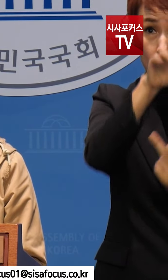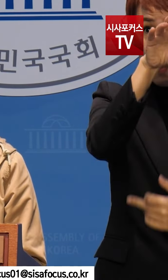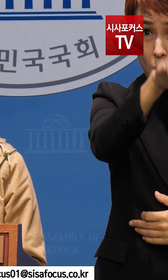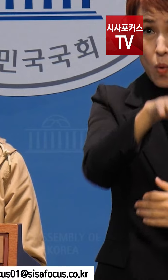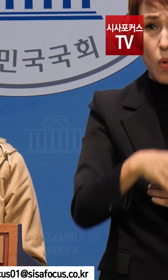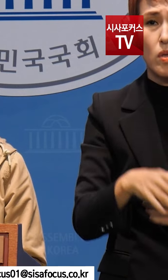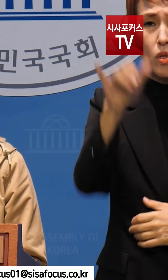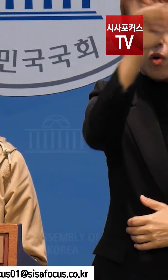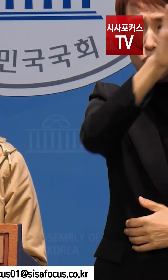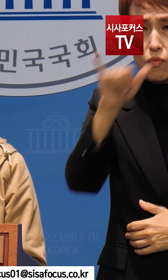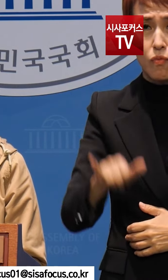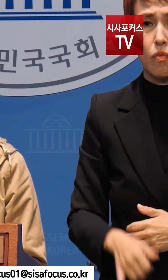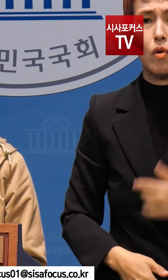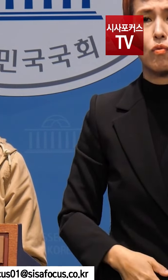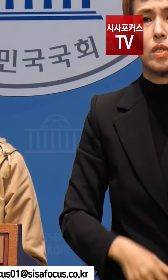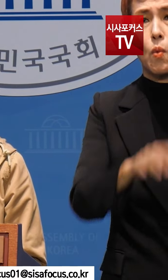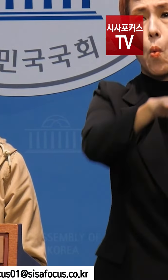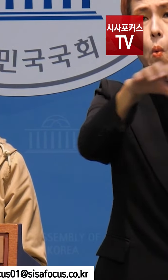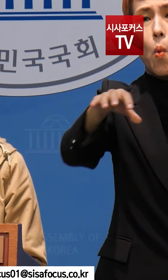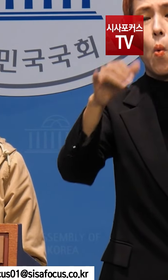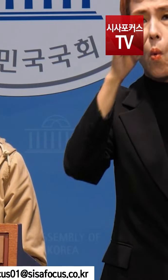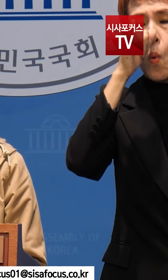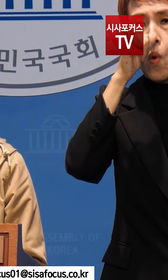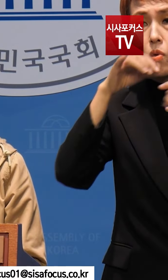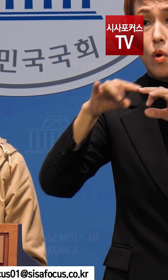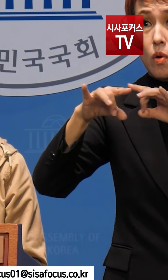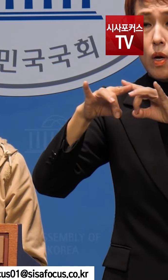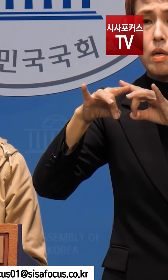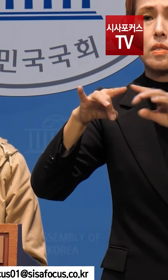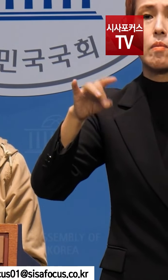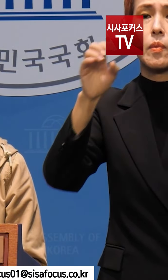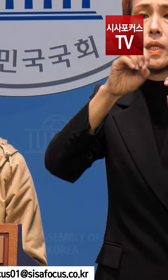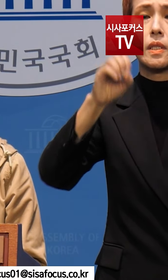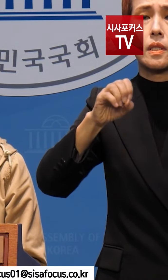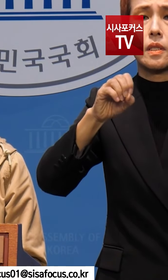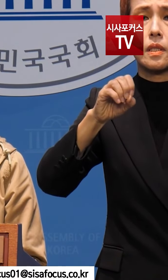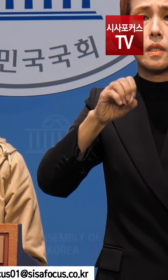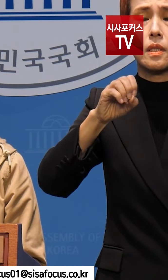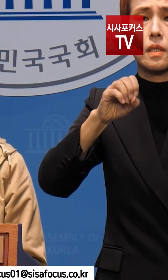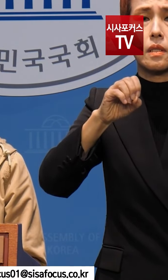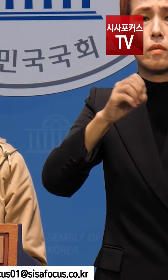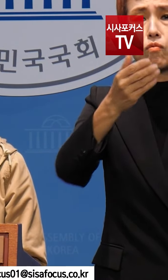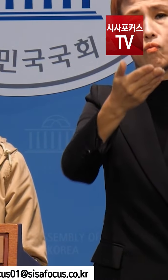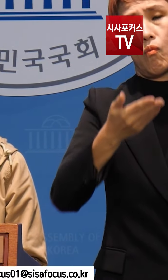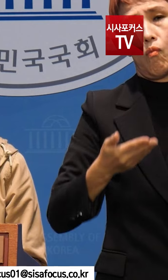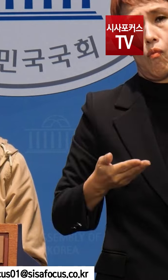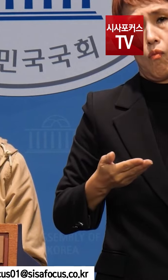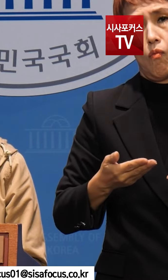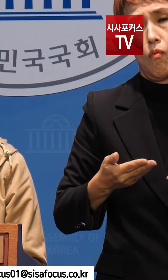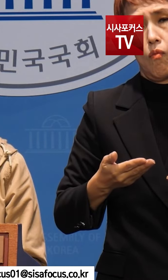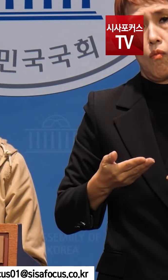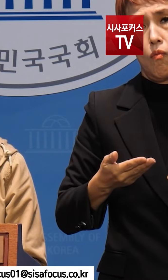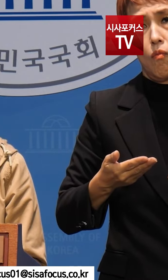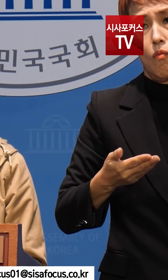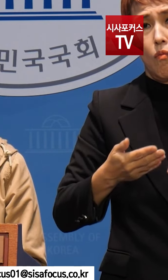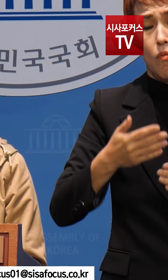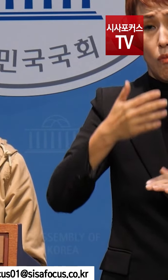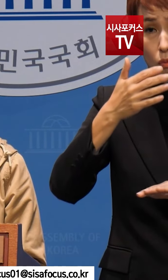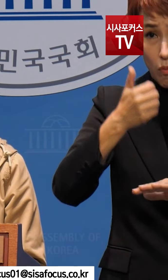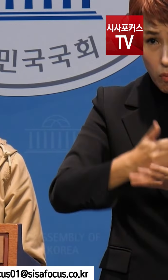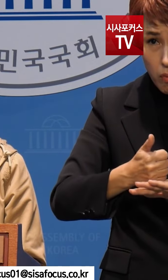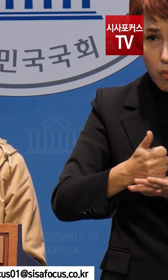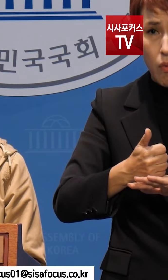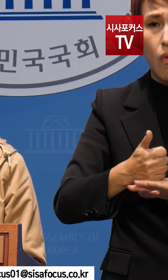석탄 발전소가 우리 전력의 30% 공급하고 있습니다 하지만 그 대가로 치뤄야 할